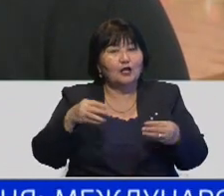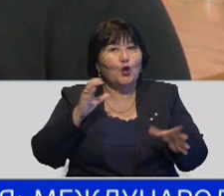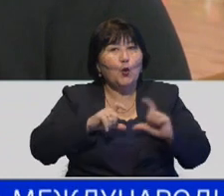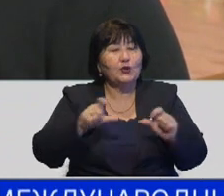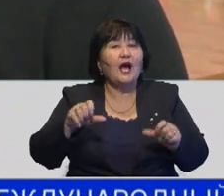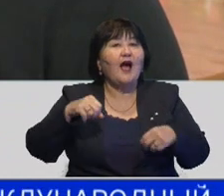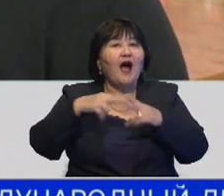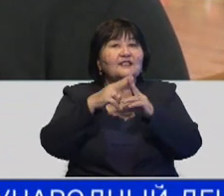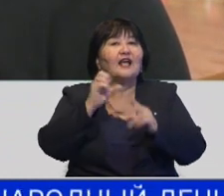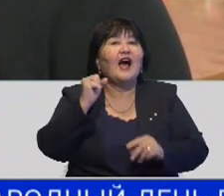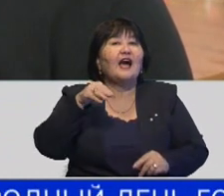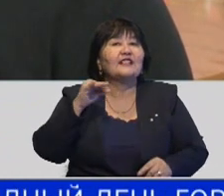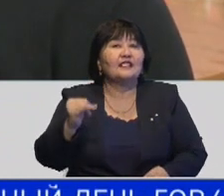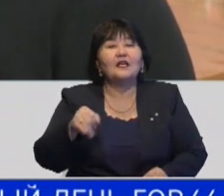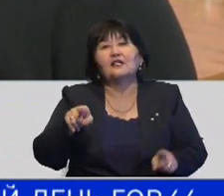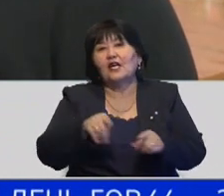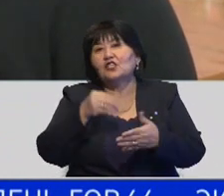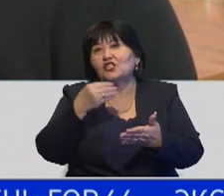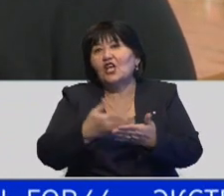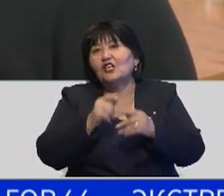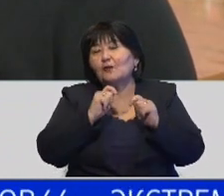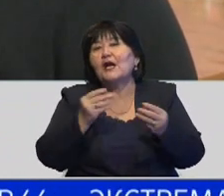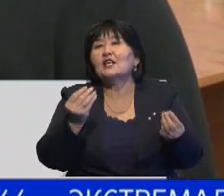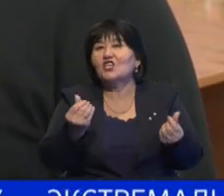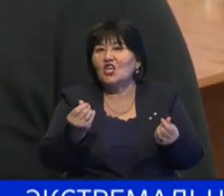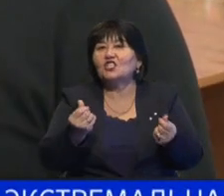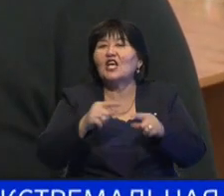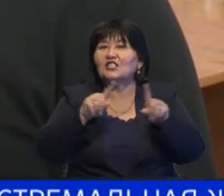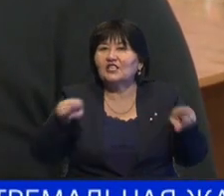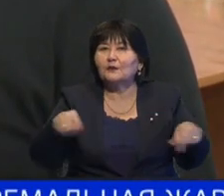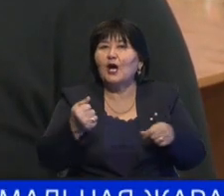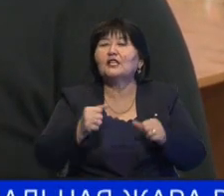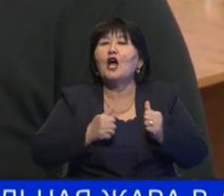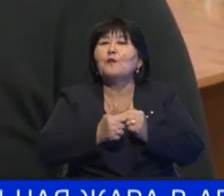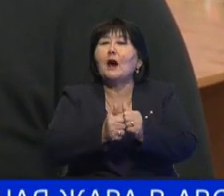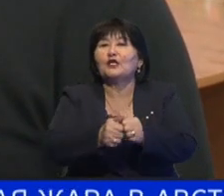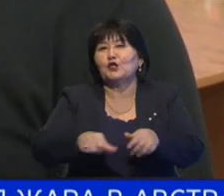университета Астана IT. Также были ценные подарки и денежные сертификаты от партнеров.